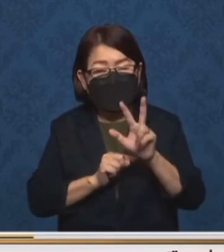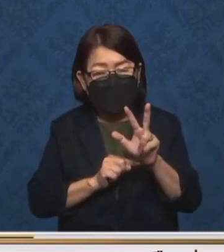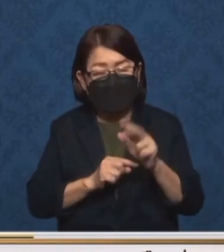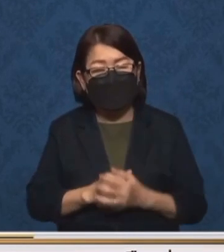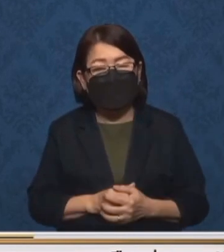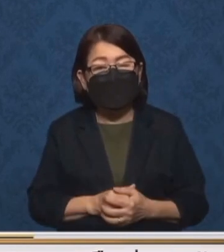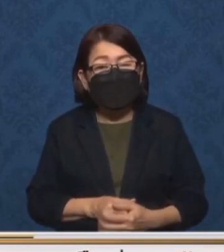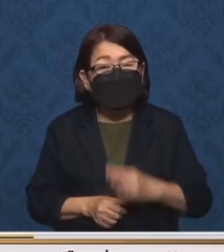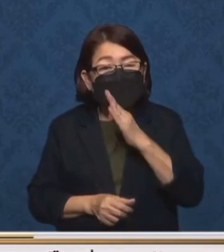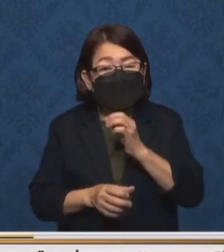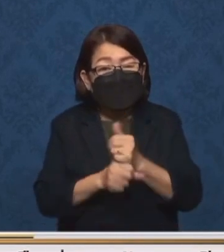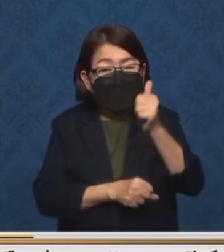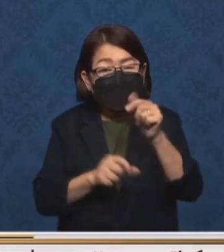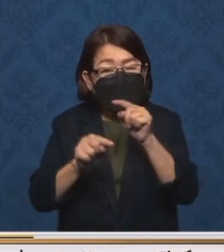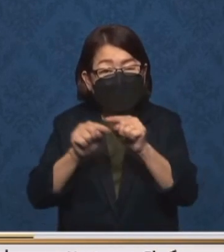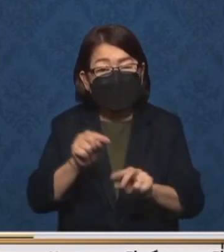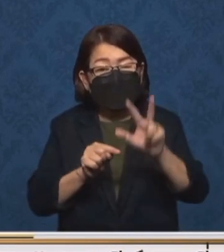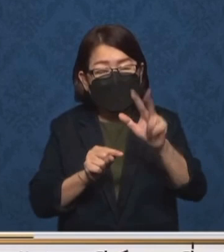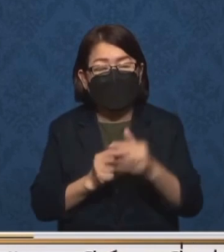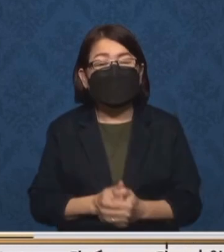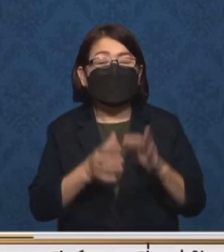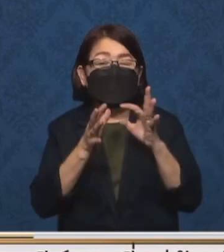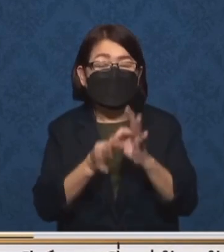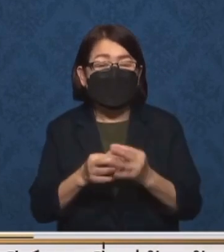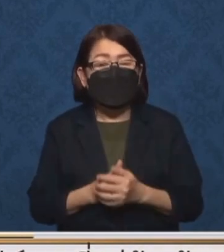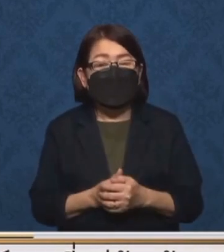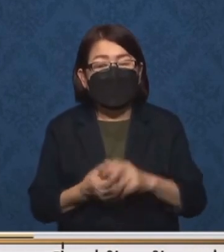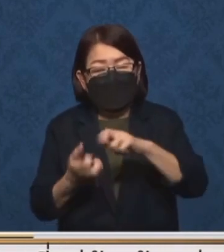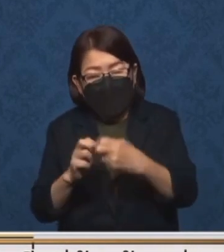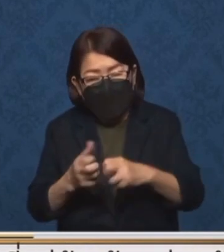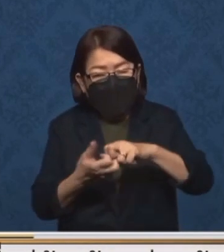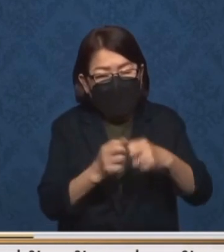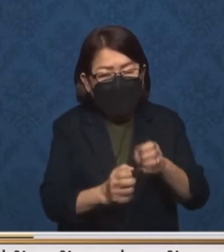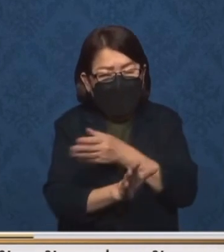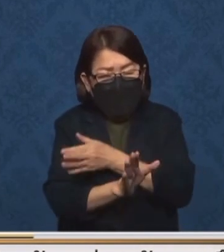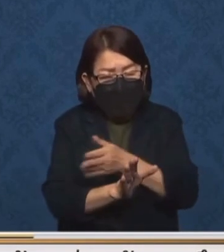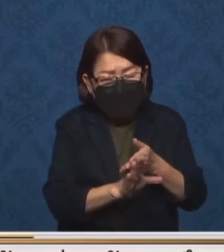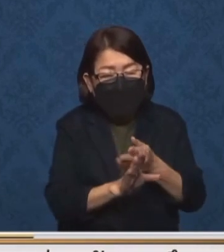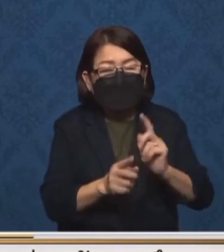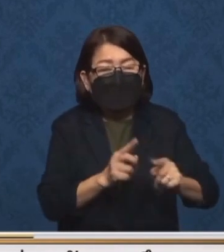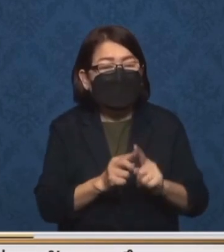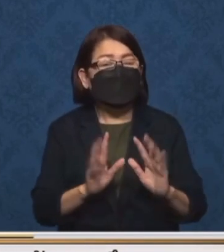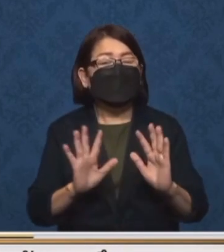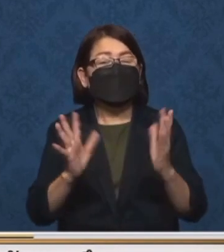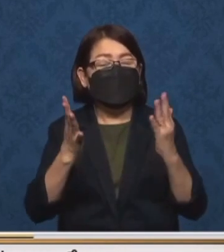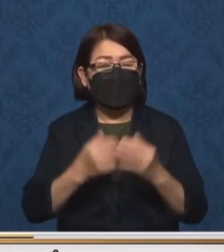หากถงตัวเลขนั้ได้วัถจักรวงวลแงคอบาททผมก่าวมาขางต้นก็จะไม่ย้อนกัมา